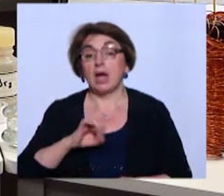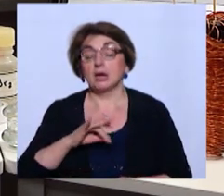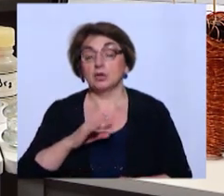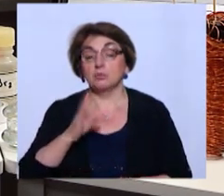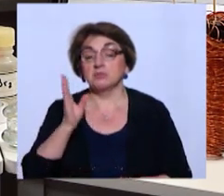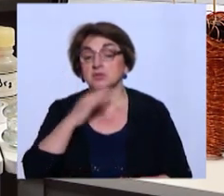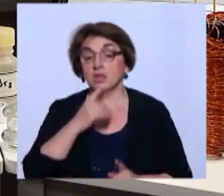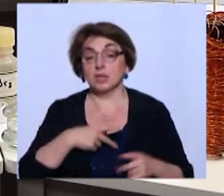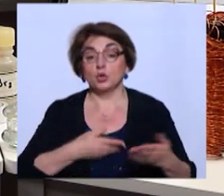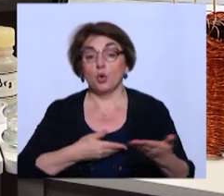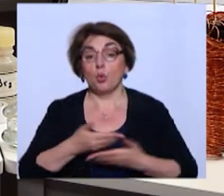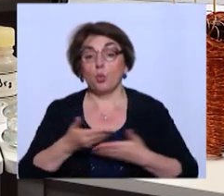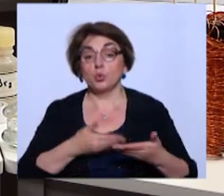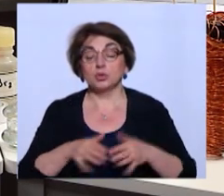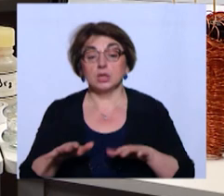მაღალ ტემპერატურაზე.